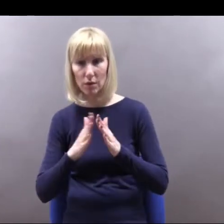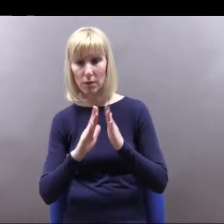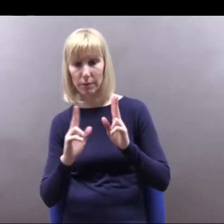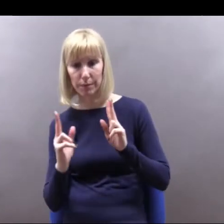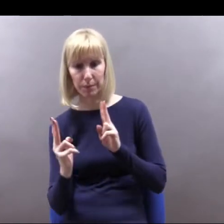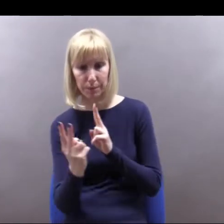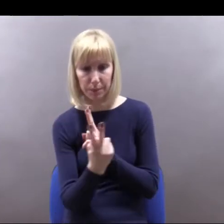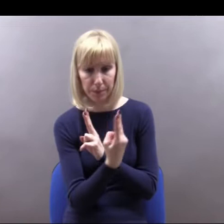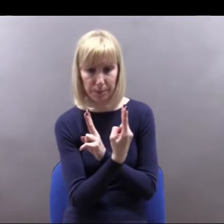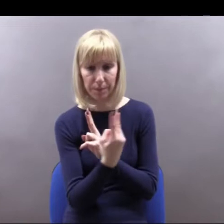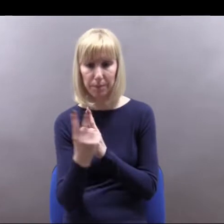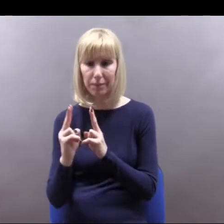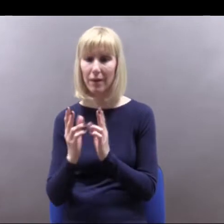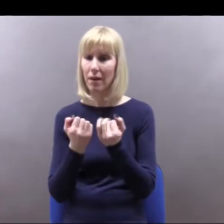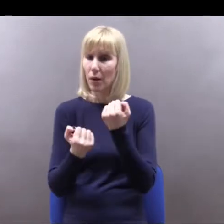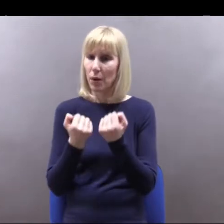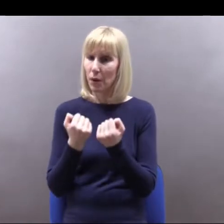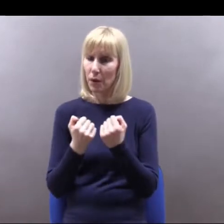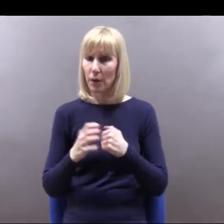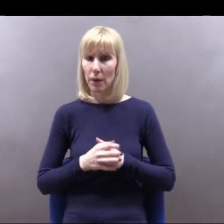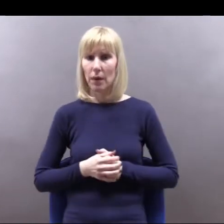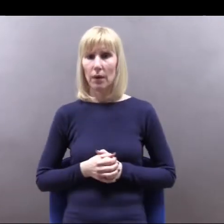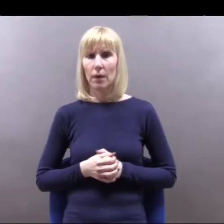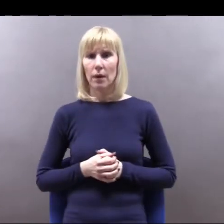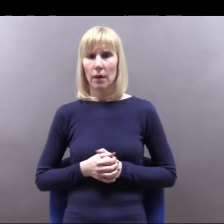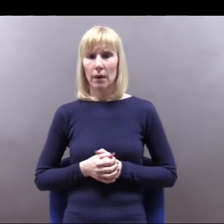spoczniki, te schody są wielobiegowe.